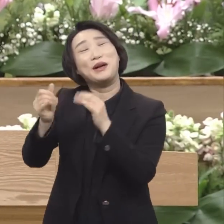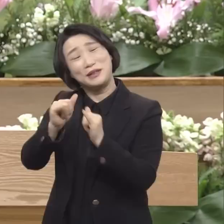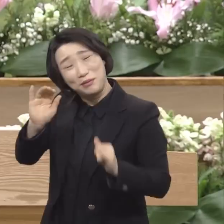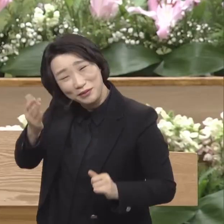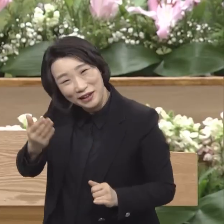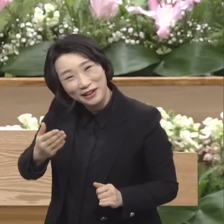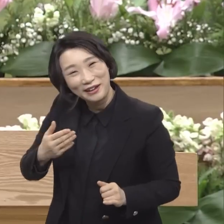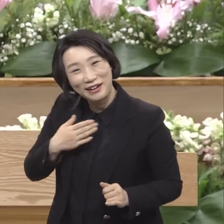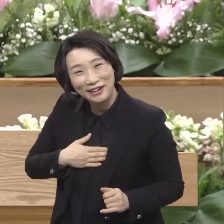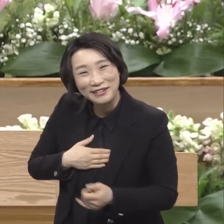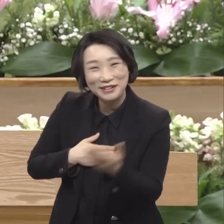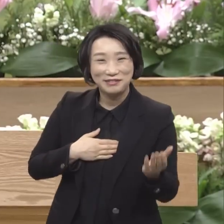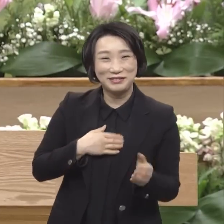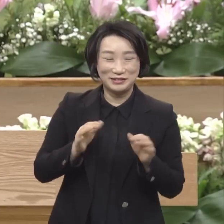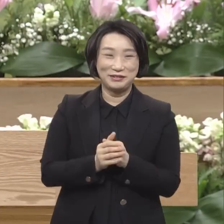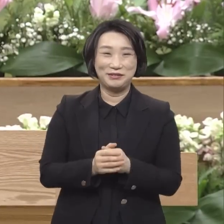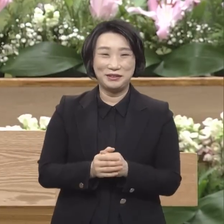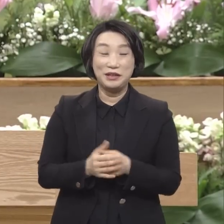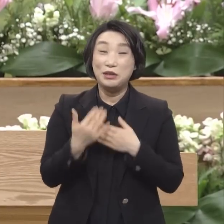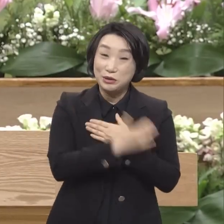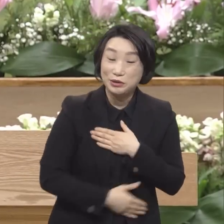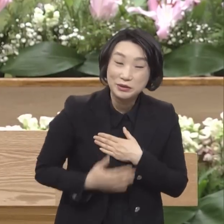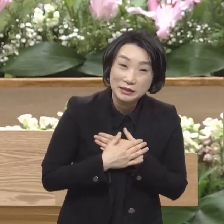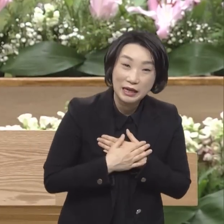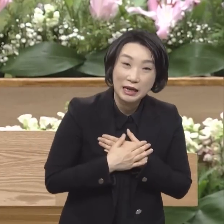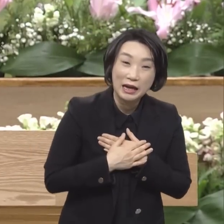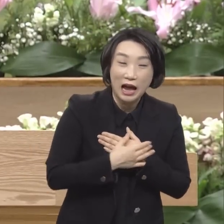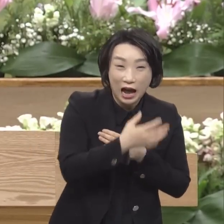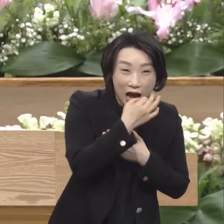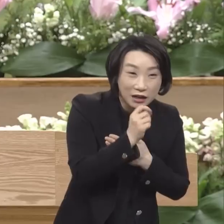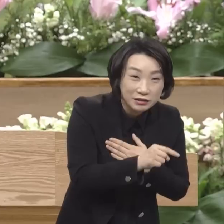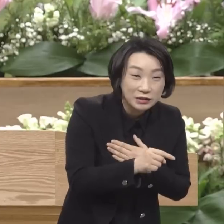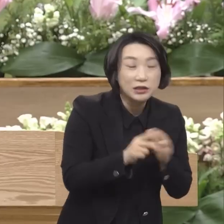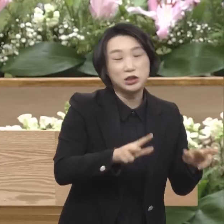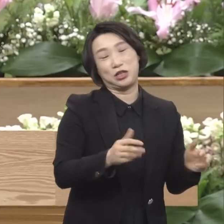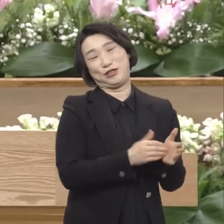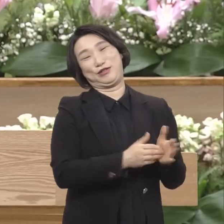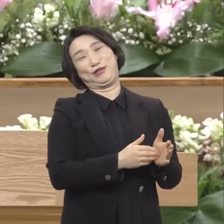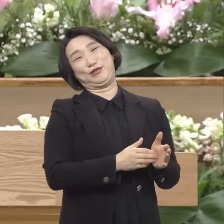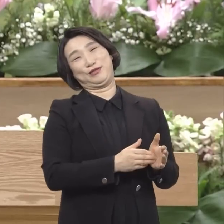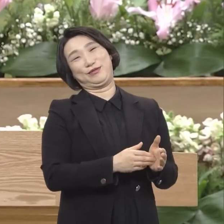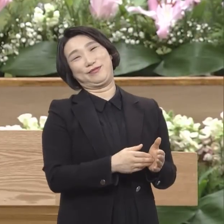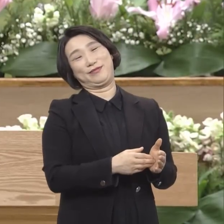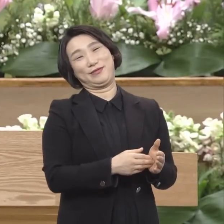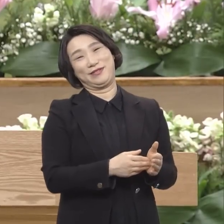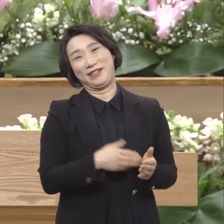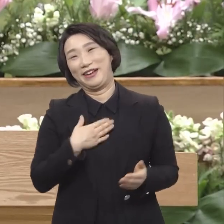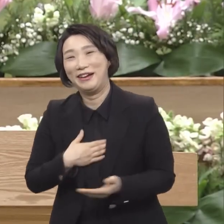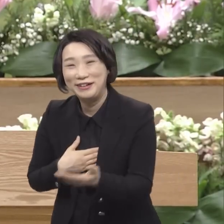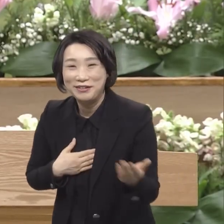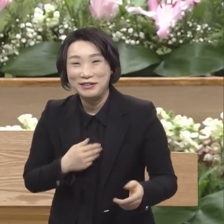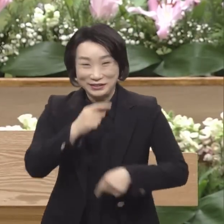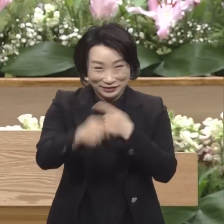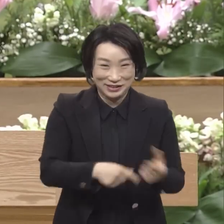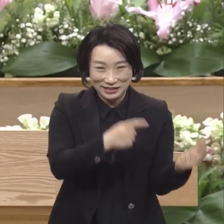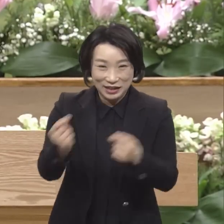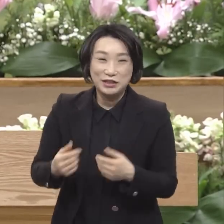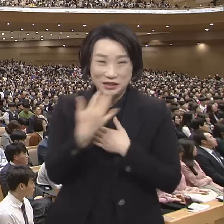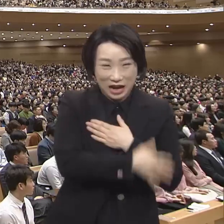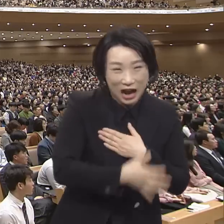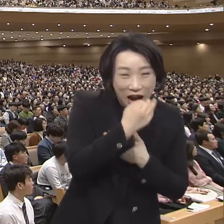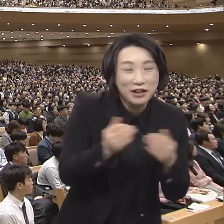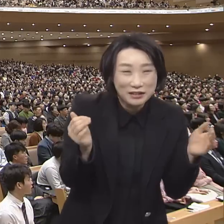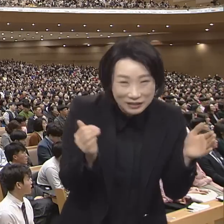된다. 그러면 육신의 정욕에서 이때는 벗어나게 됐다 이 말이요. 같이 벗어나게